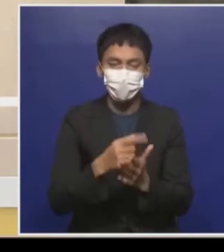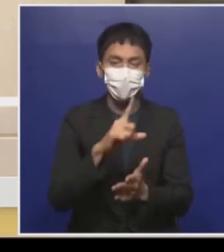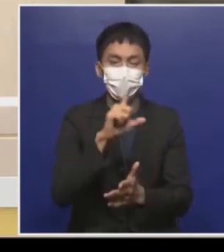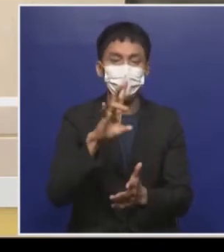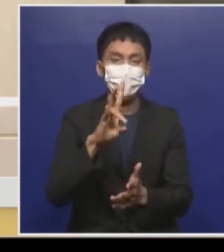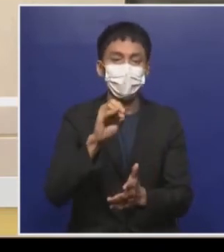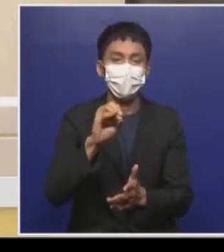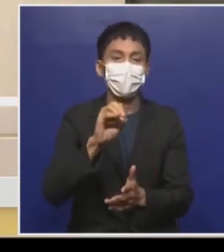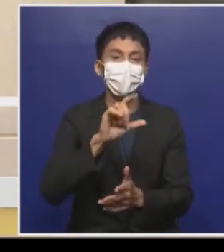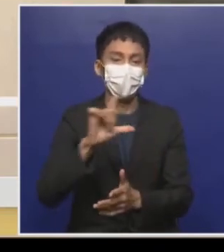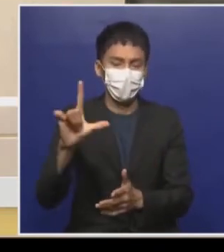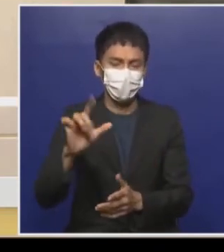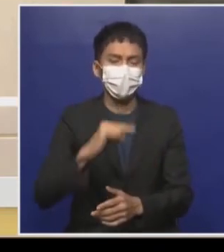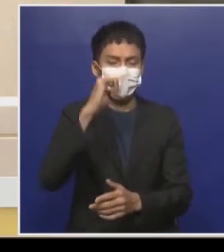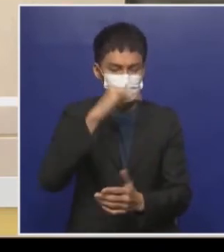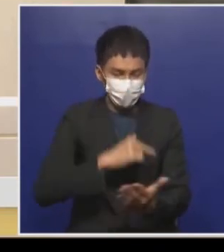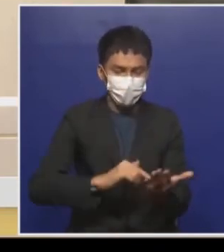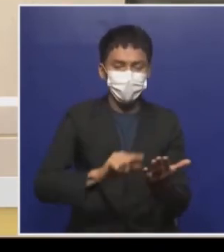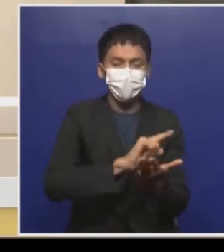เทศไทยก่อนไมเว้น